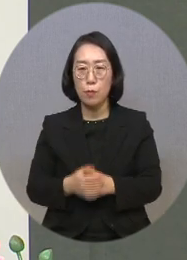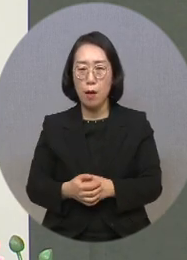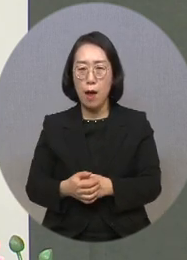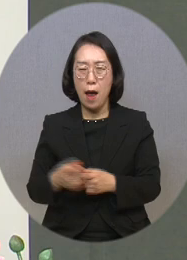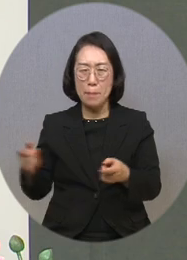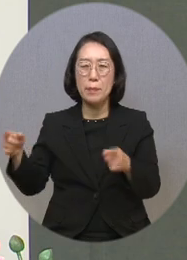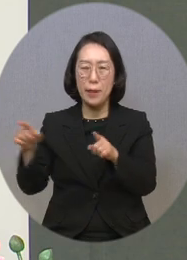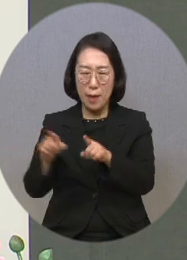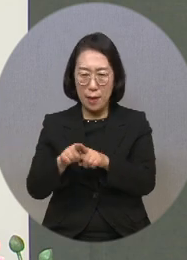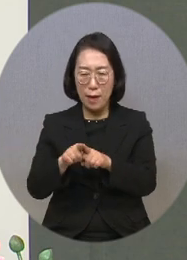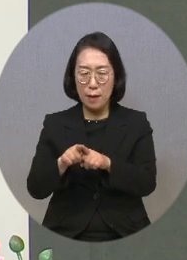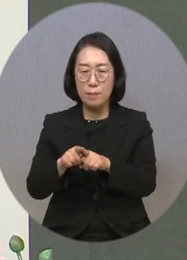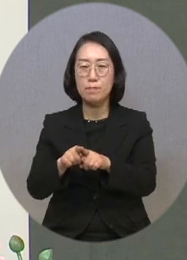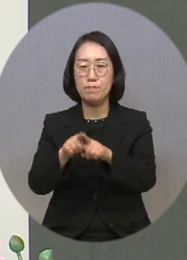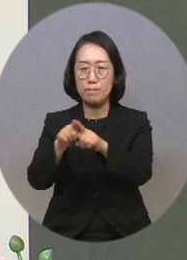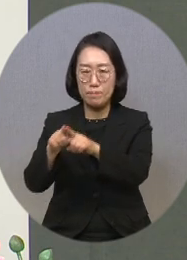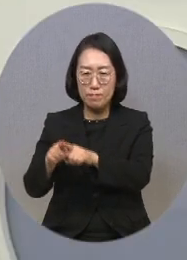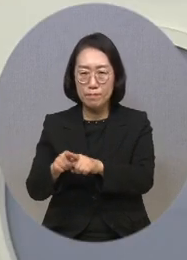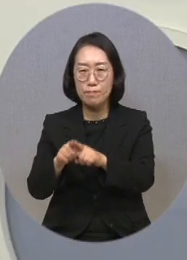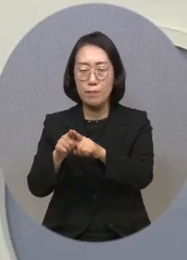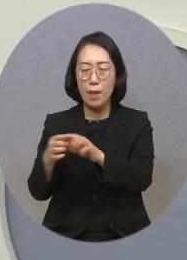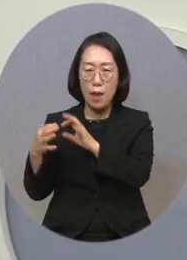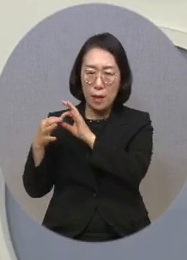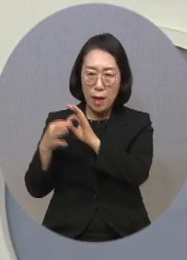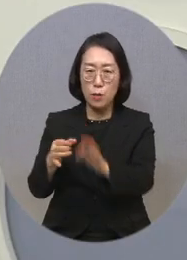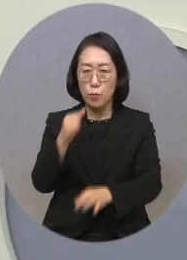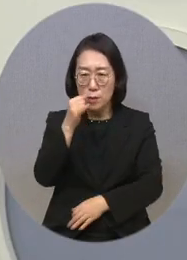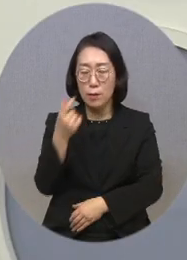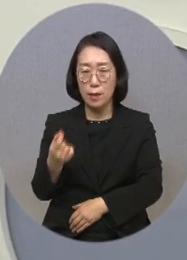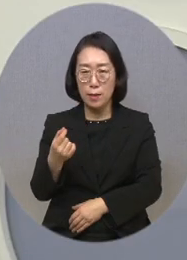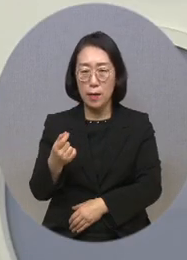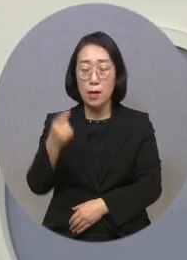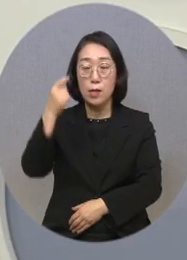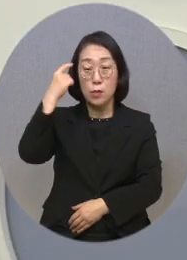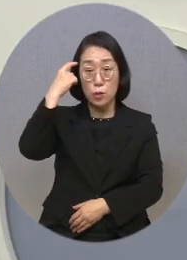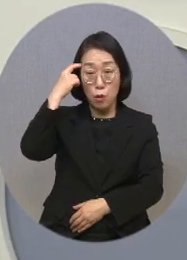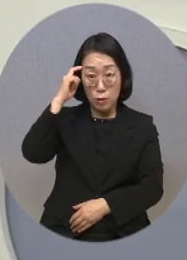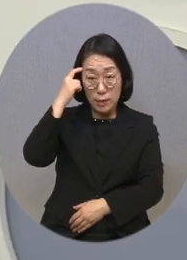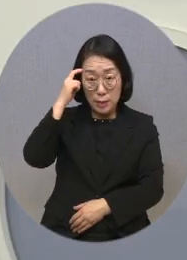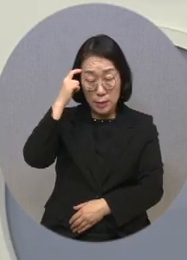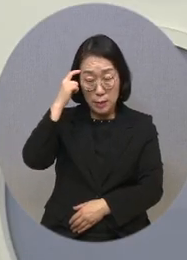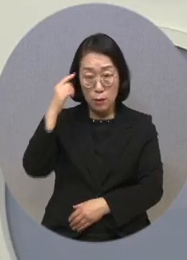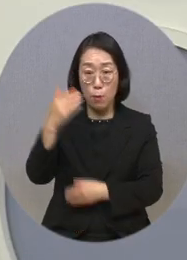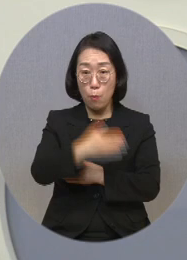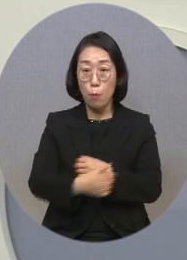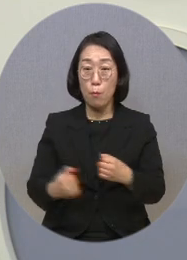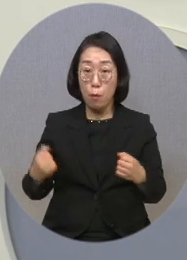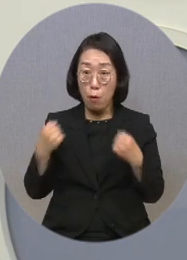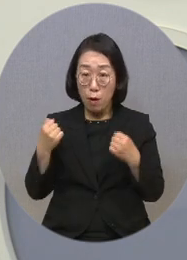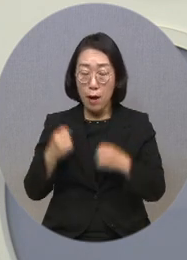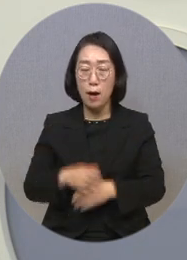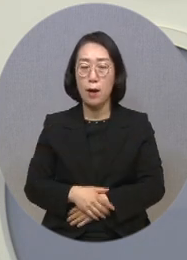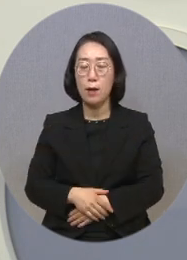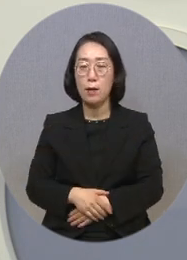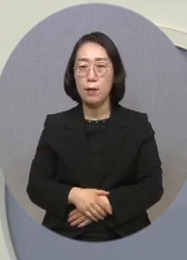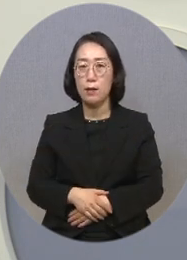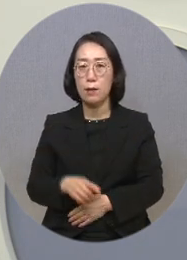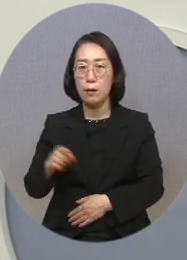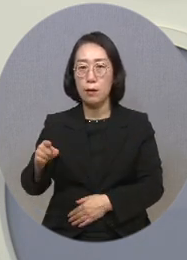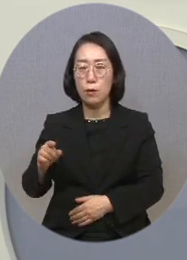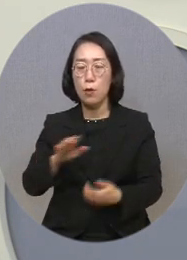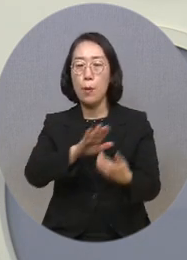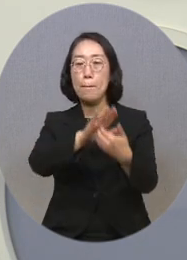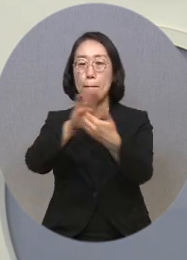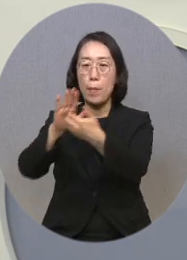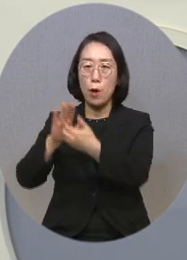네. 대비하고 네. 우리가 정신으로나 건강으로나 다 거기에 어떤